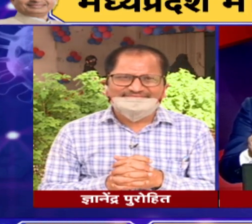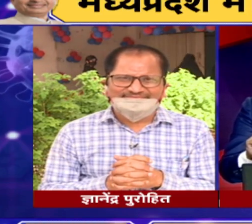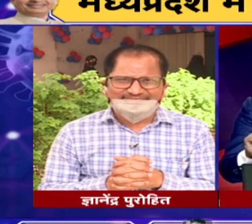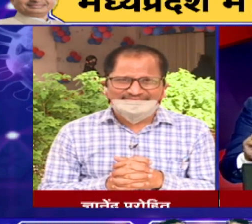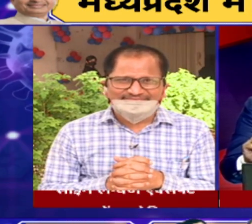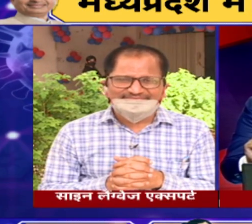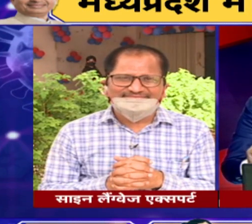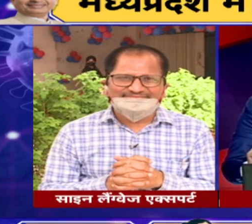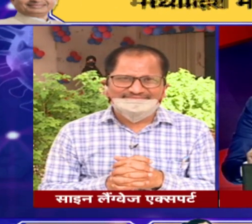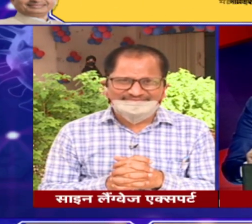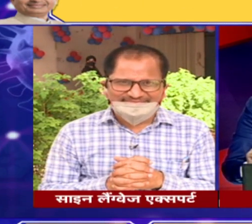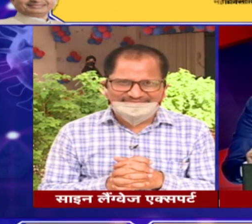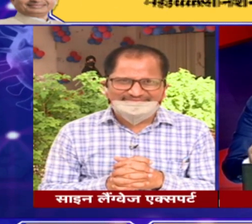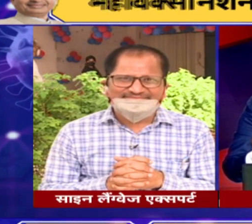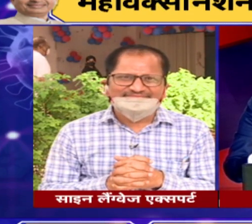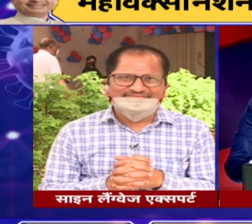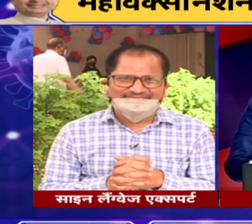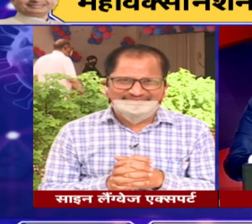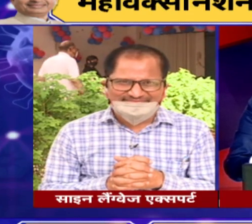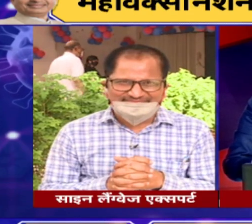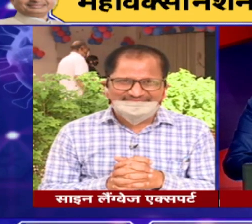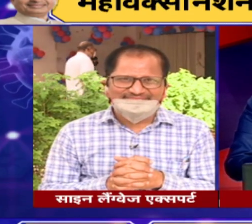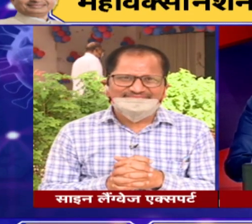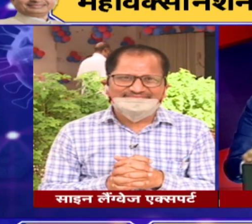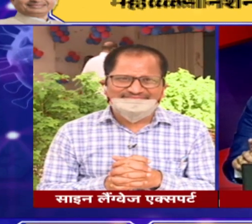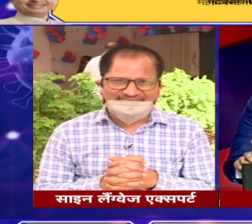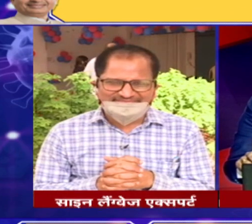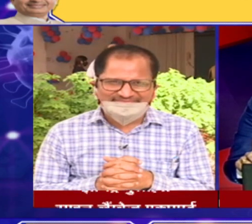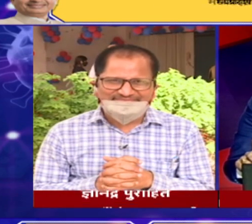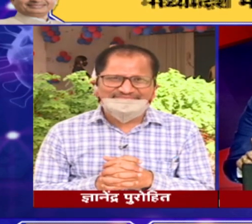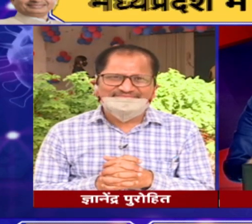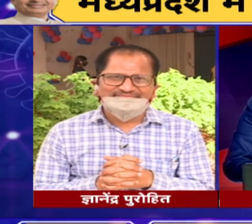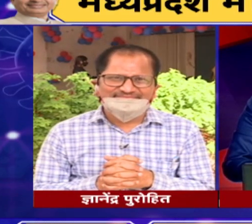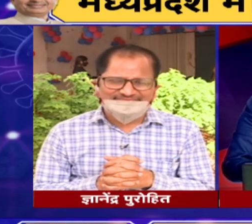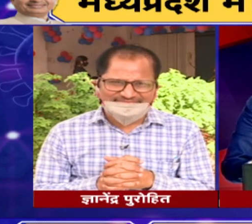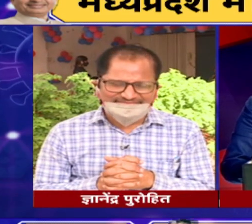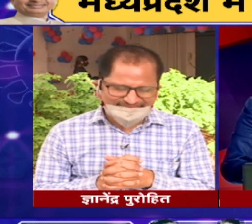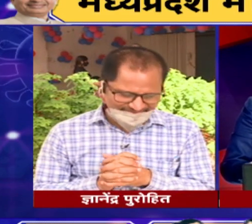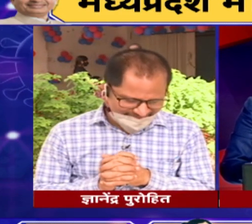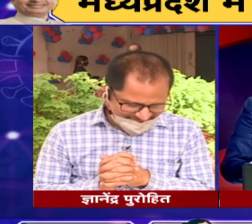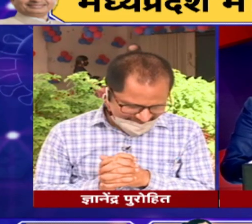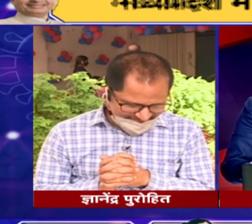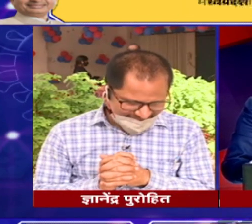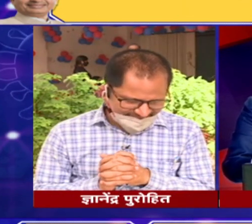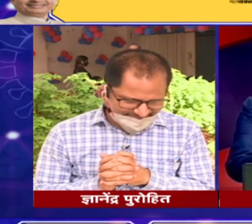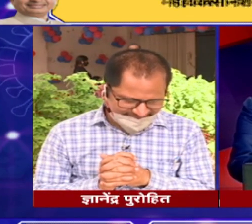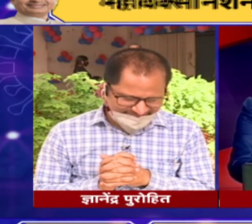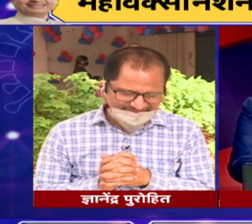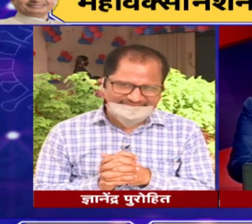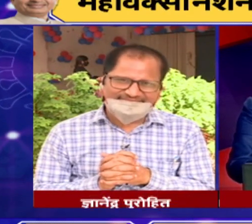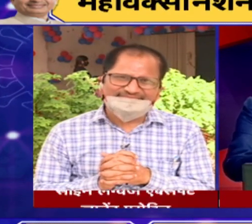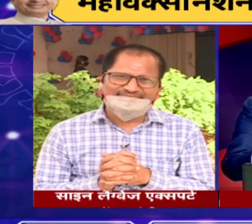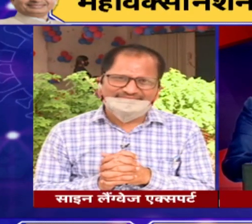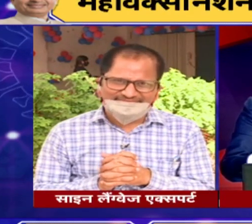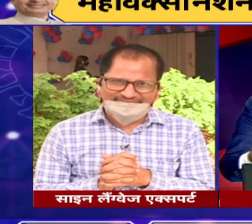आपको अपने क्षेत्र का भी ध्यान रखना है और एक मंत्री पद होने के साथ पूरे प्रदेश का भी ध्यान रखना है। तो अलग अलग तरीके से आपने अपना टाइम डिवाइड